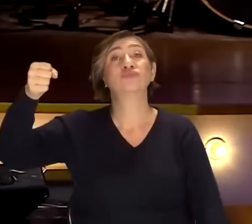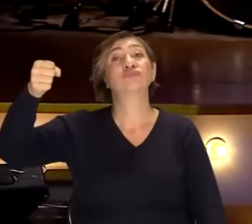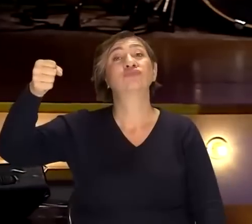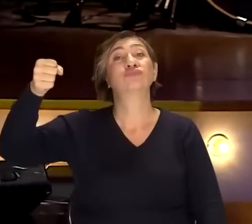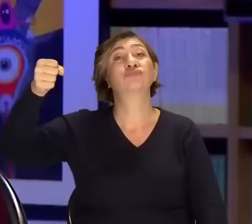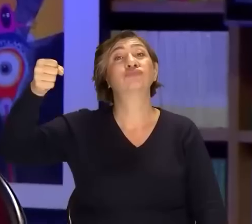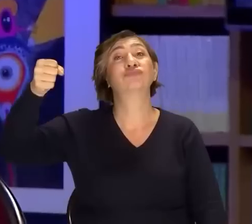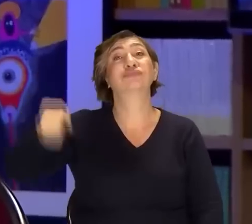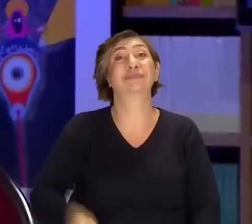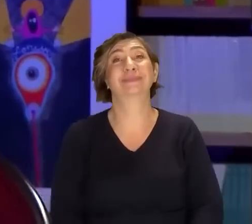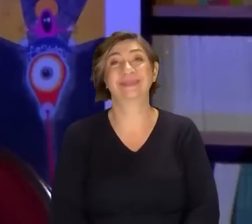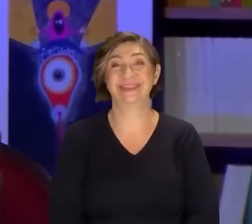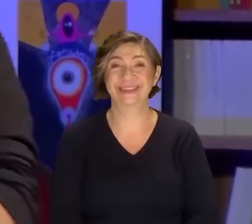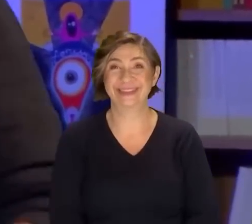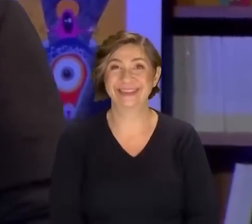tutuyorlar.